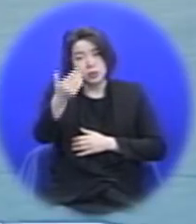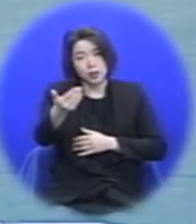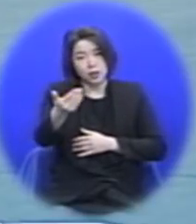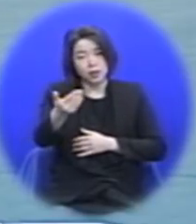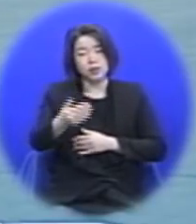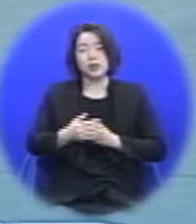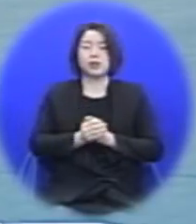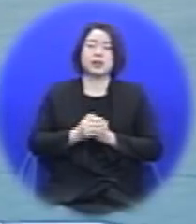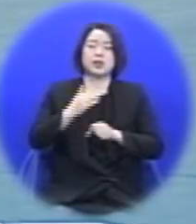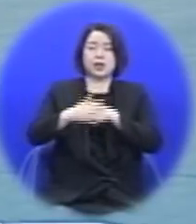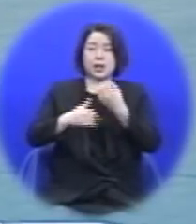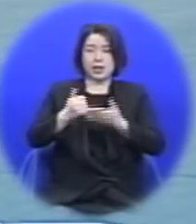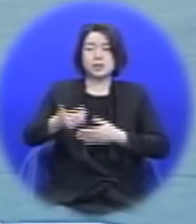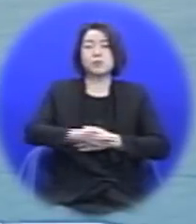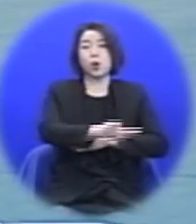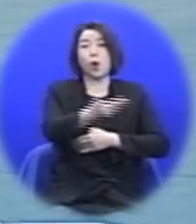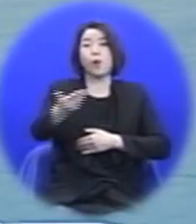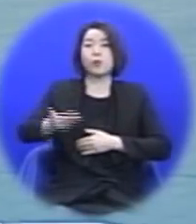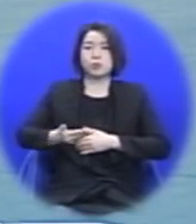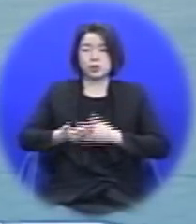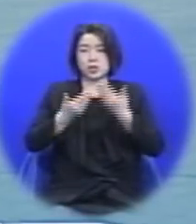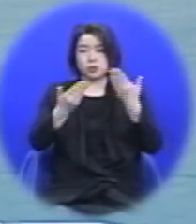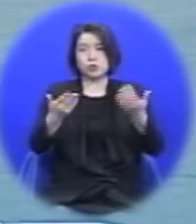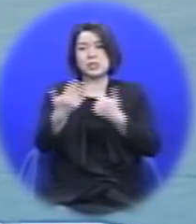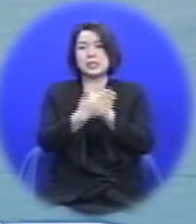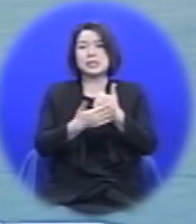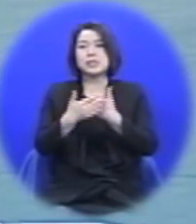하나님이 여러분에게 주신 은혜예요.